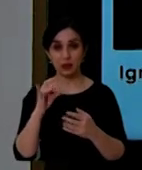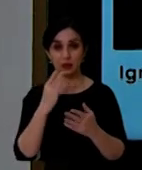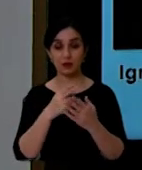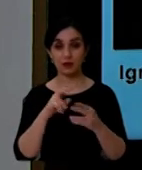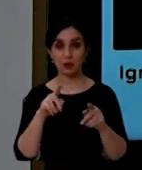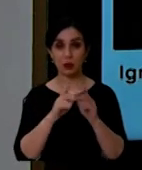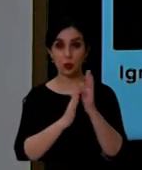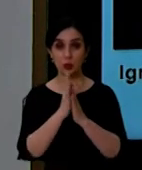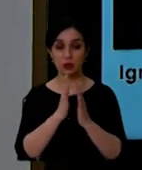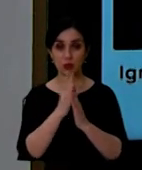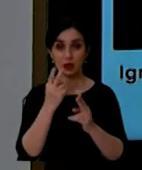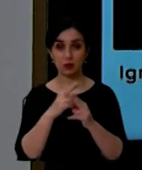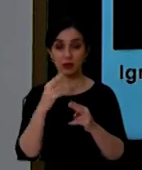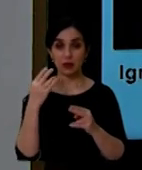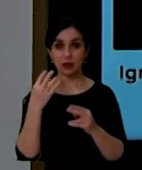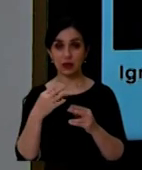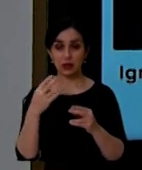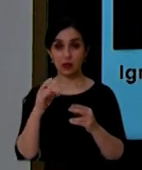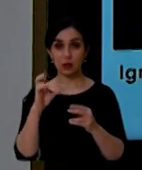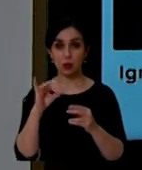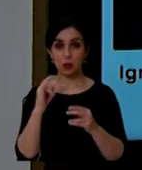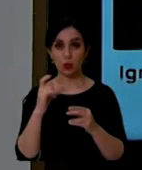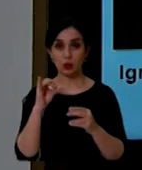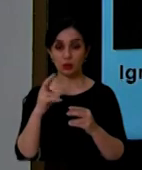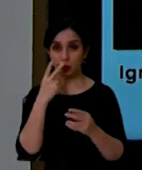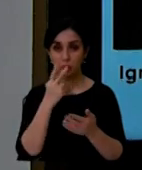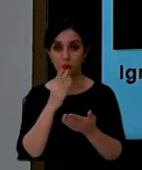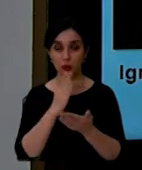sporəli əsəmləklərdən qırqbogumunu qorup təribsəz.